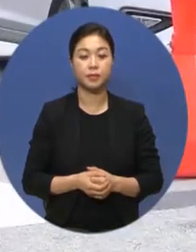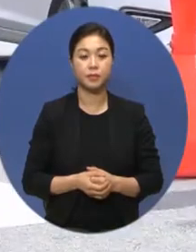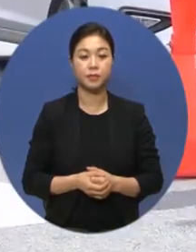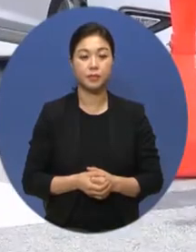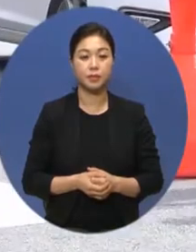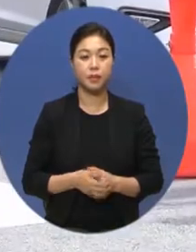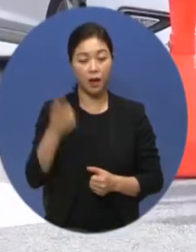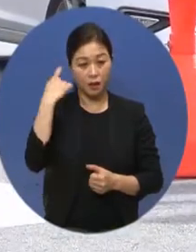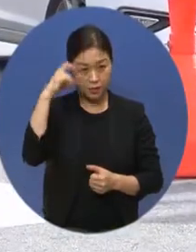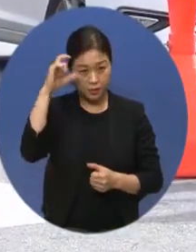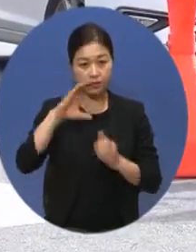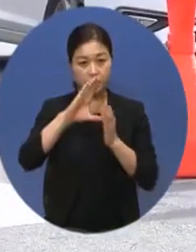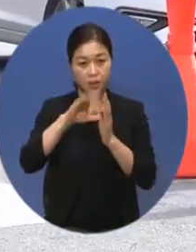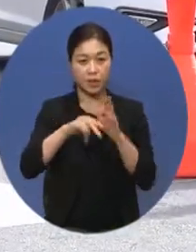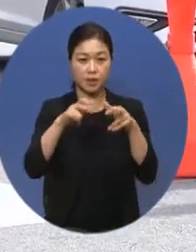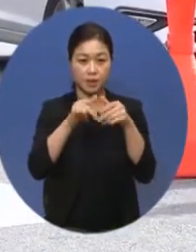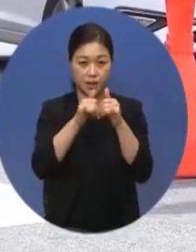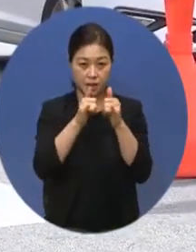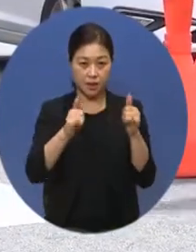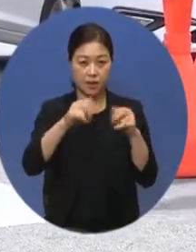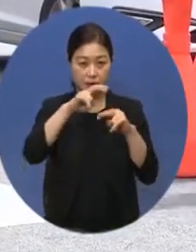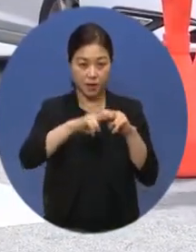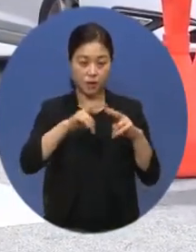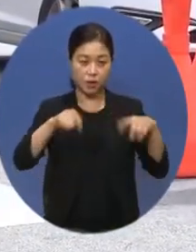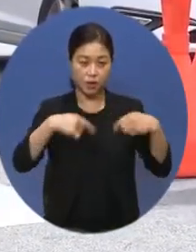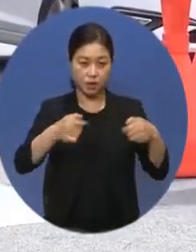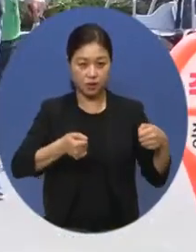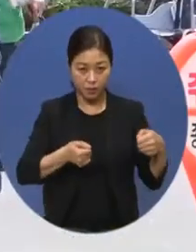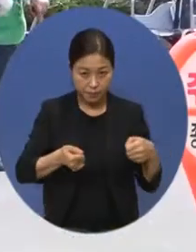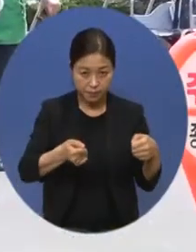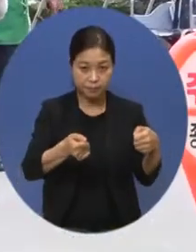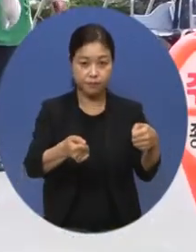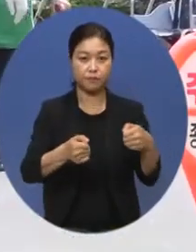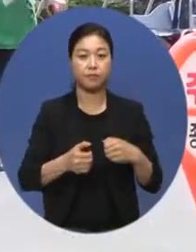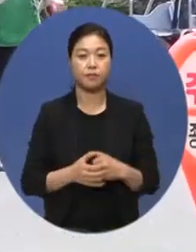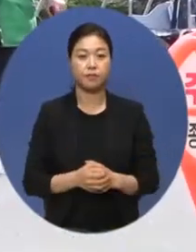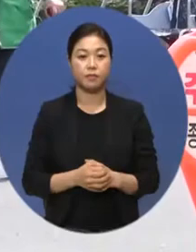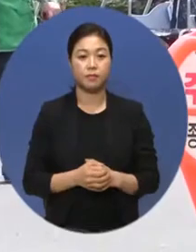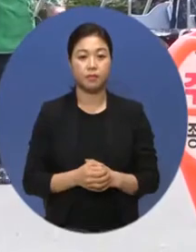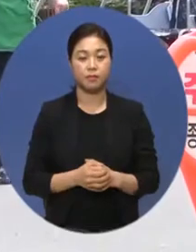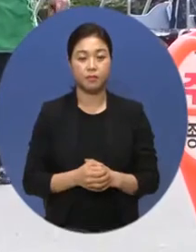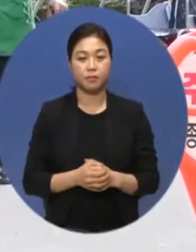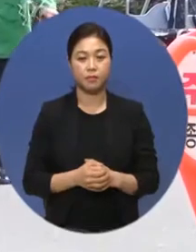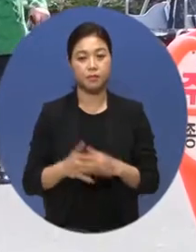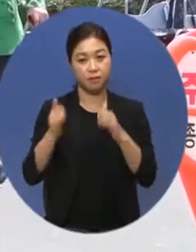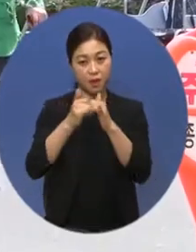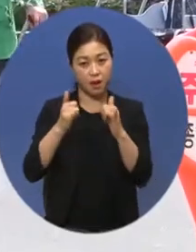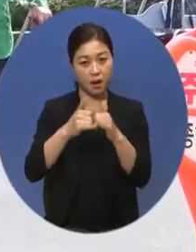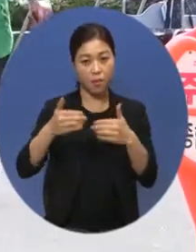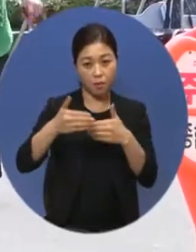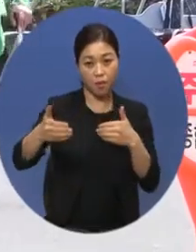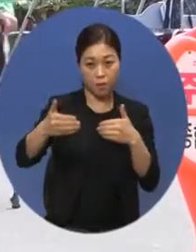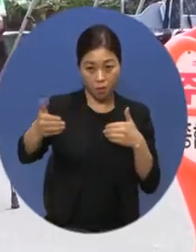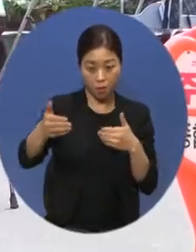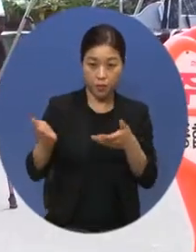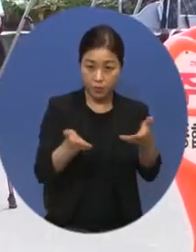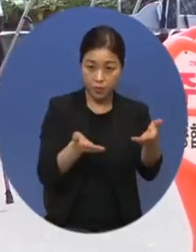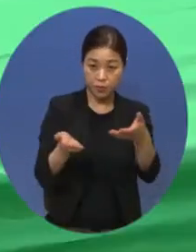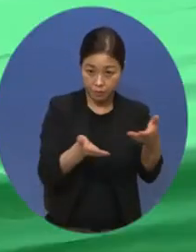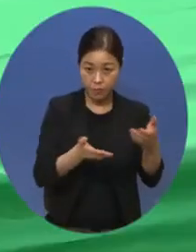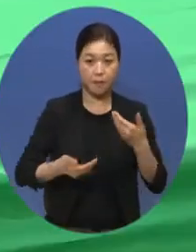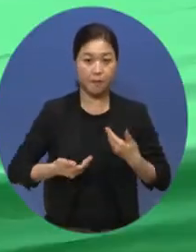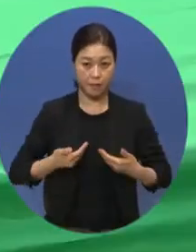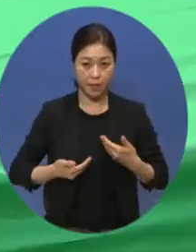이른 아침 장애인을 태운 휠체어가 바쁘게 움직이고 거리두기를 안내하는 손길이 분주하게